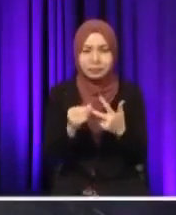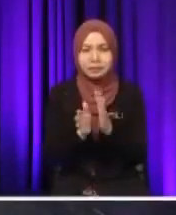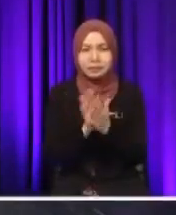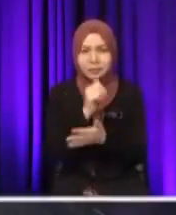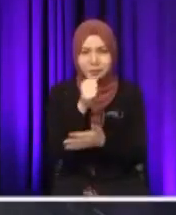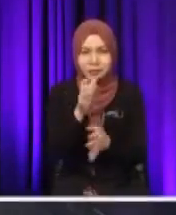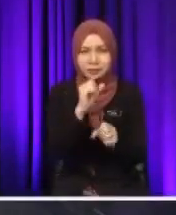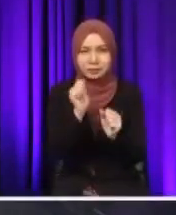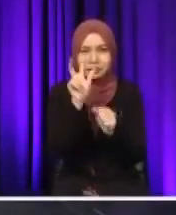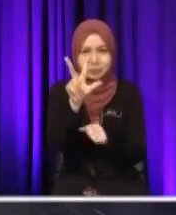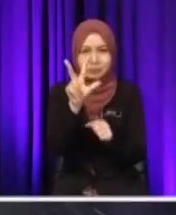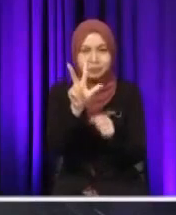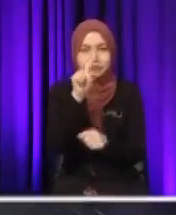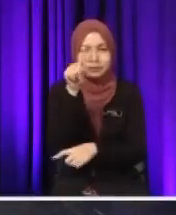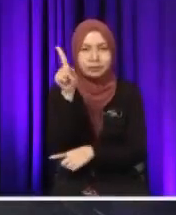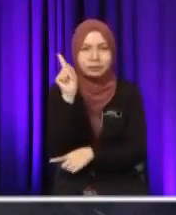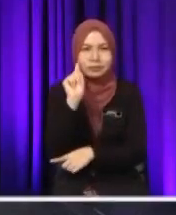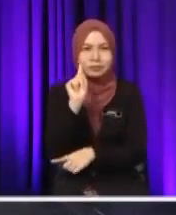bintang untuk Chris. Terima kasih, cikgu.